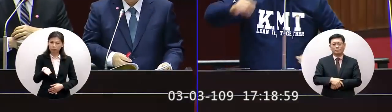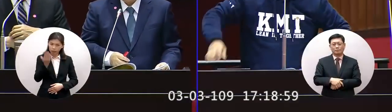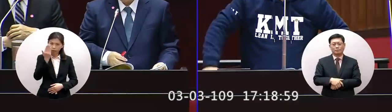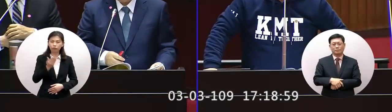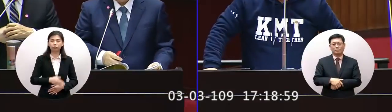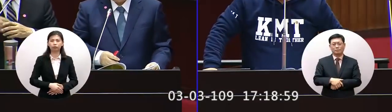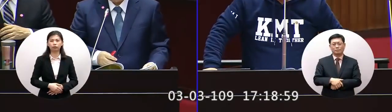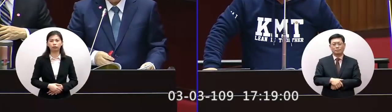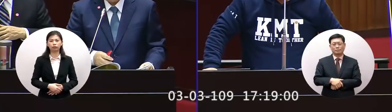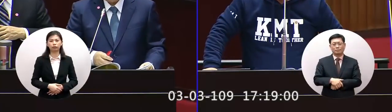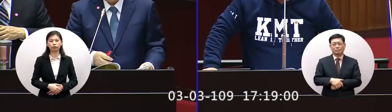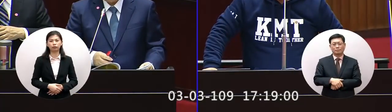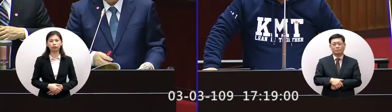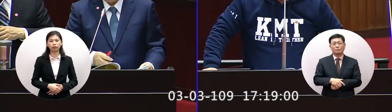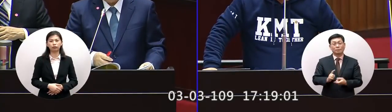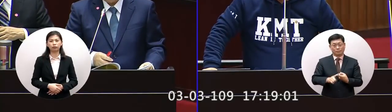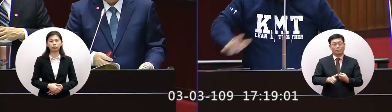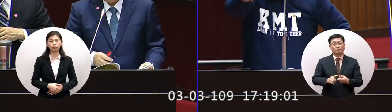唔对啦。